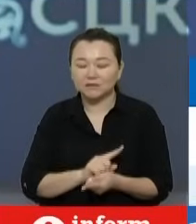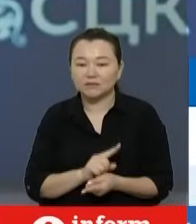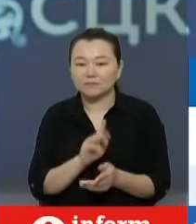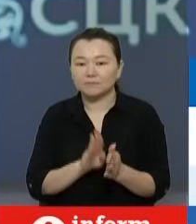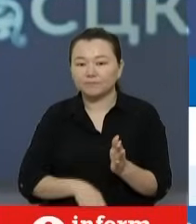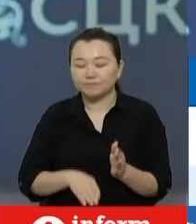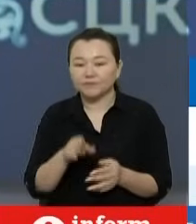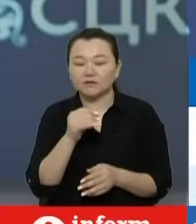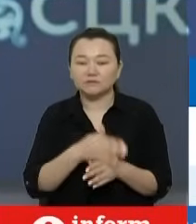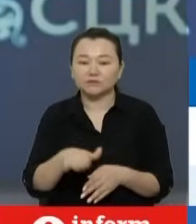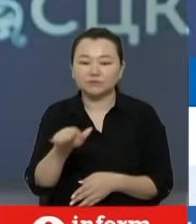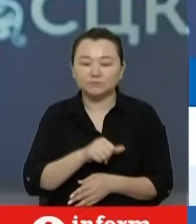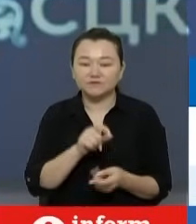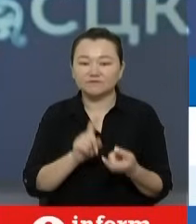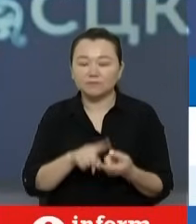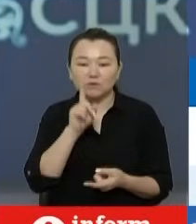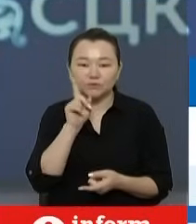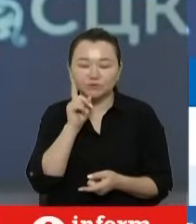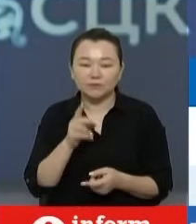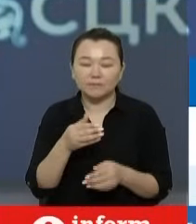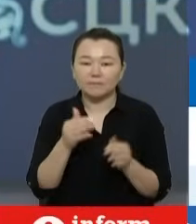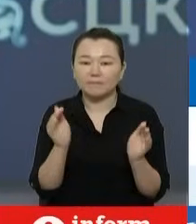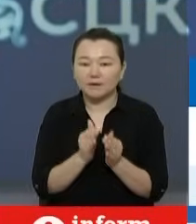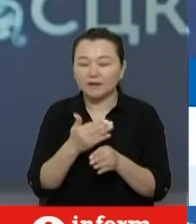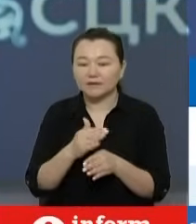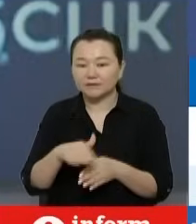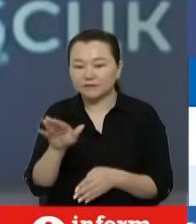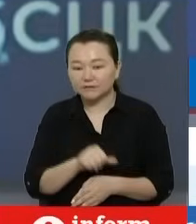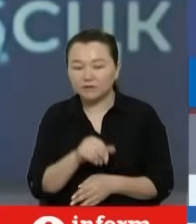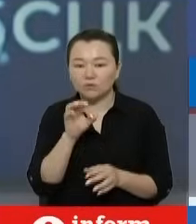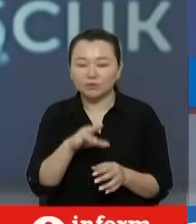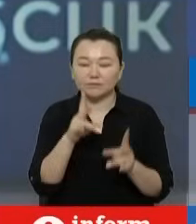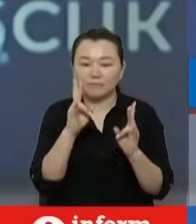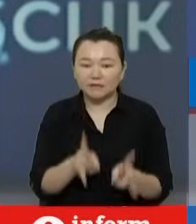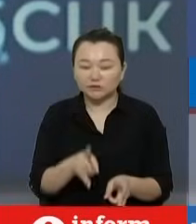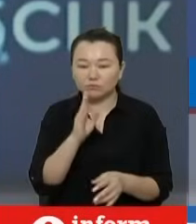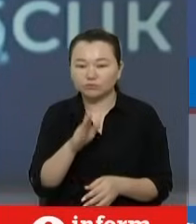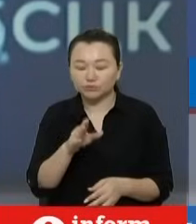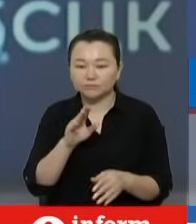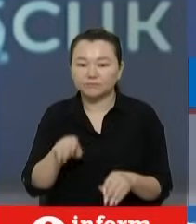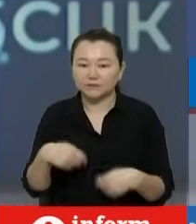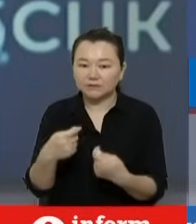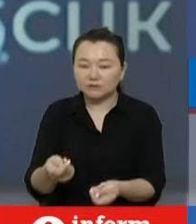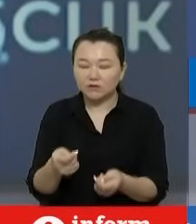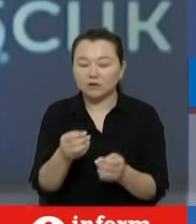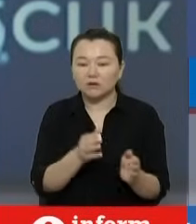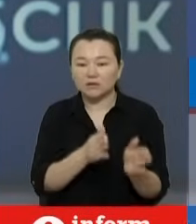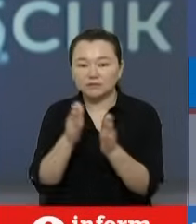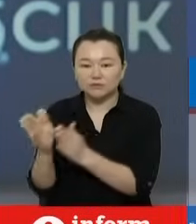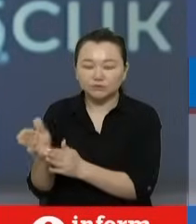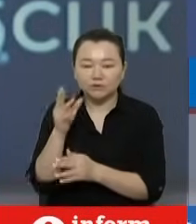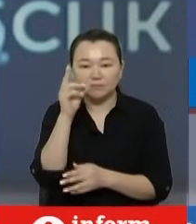того, заемщикам по программе молодежного микрокредитования, пострадавшим от паводков, будет предоставлена отсрочка платежей